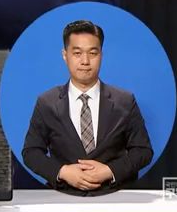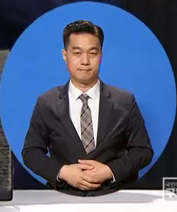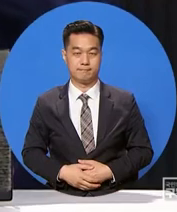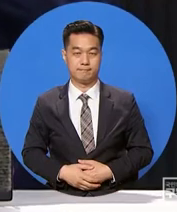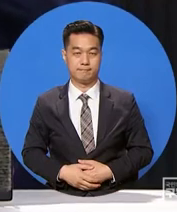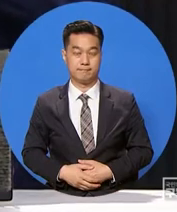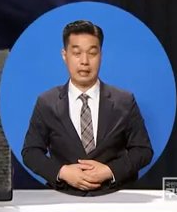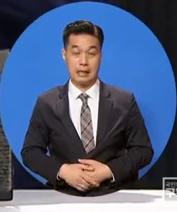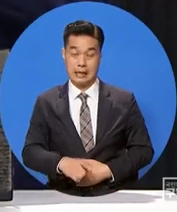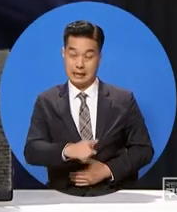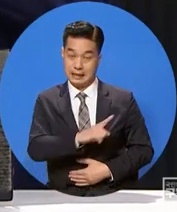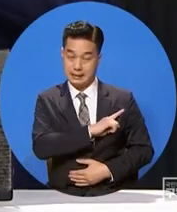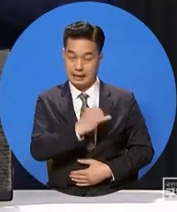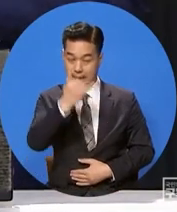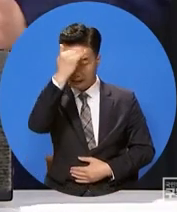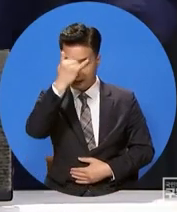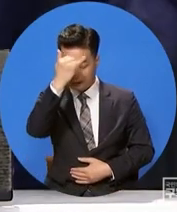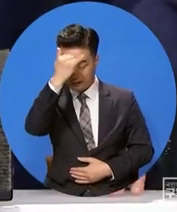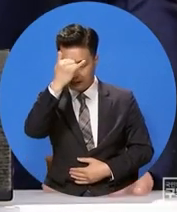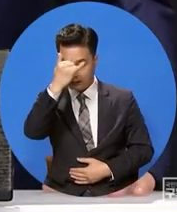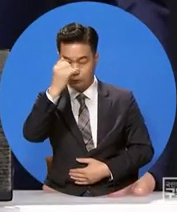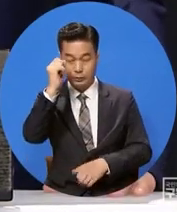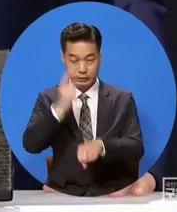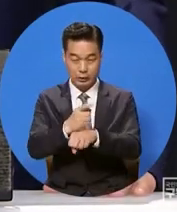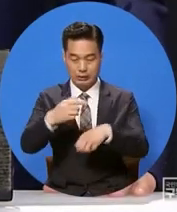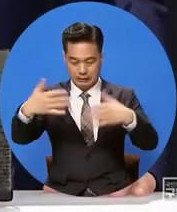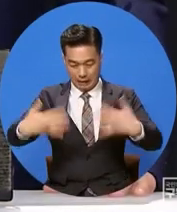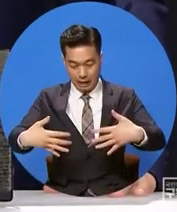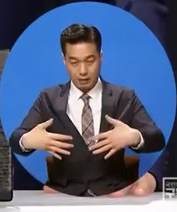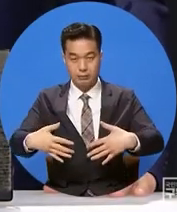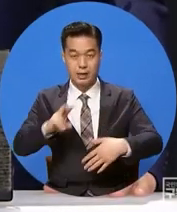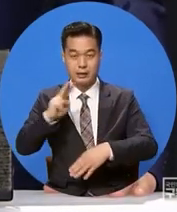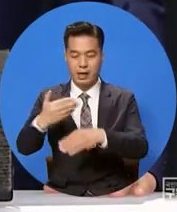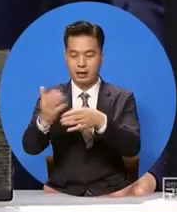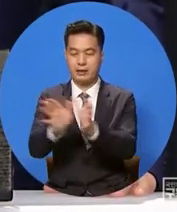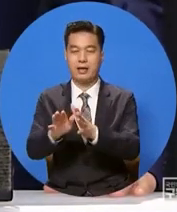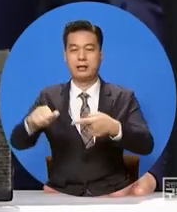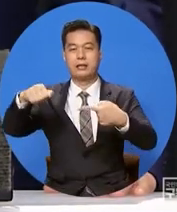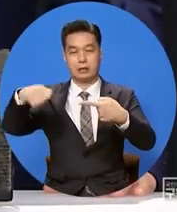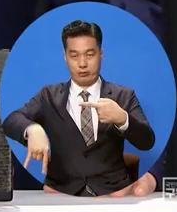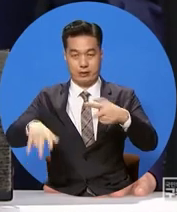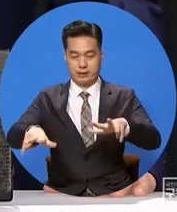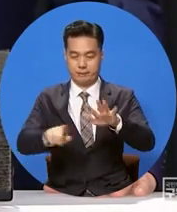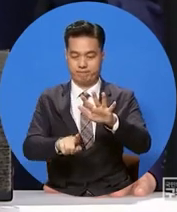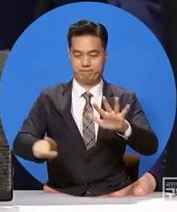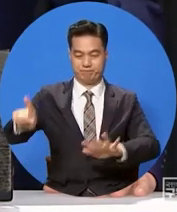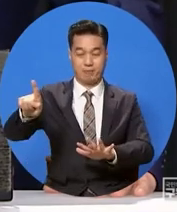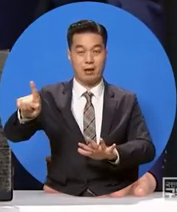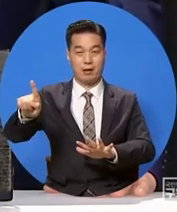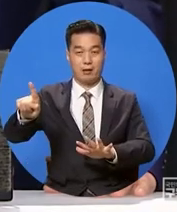가장 비도덕적인 후보도 그 야권에서 1위로 지금 하고 있습니다. 압도적으로.